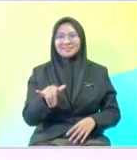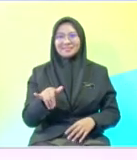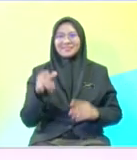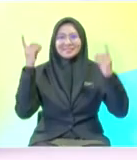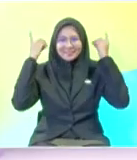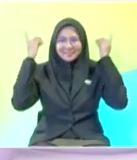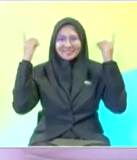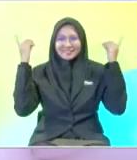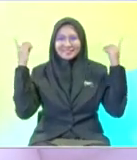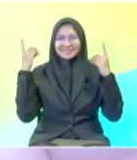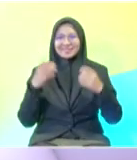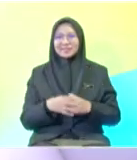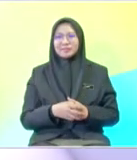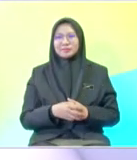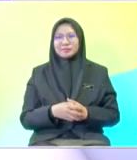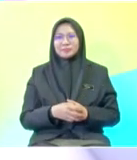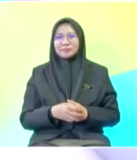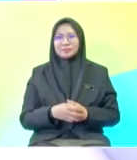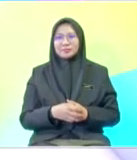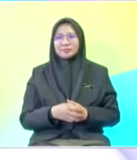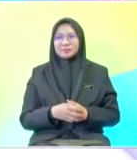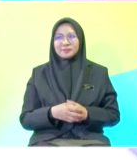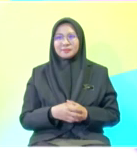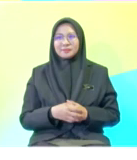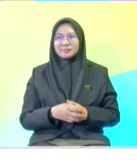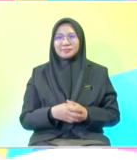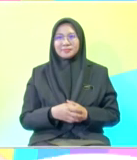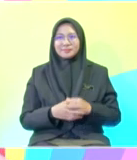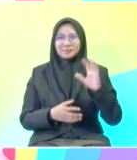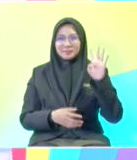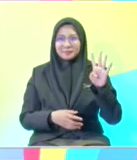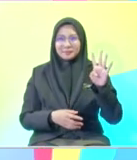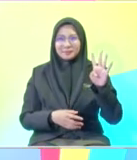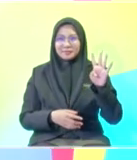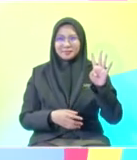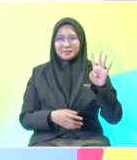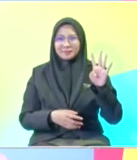oke yang ke seterusnya yang keempat